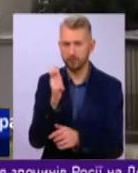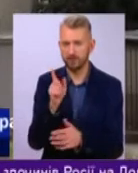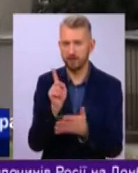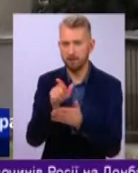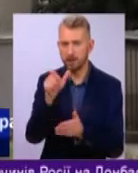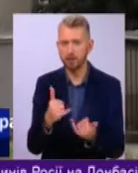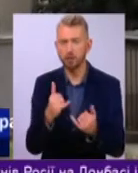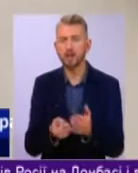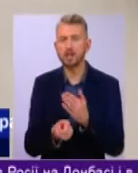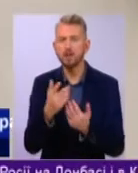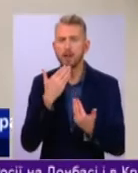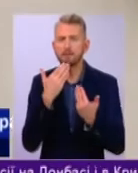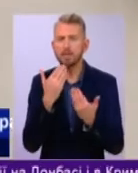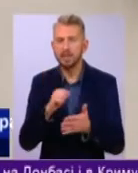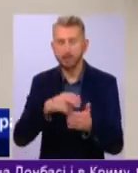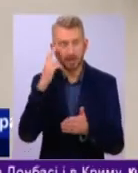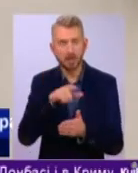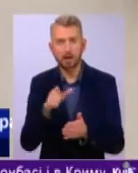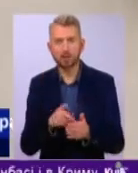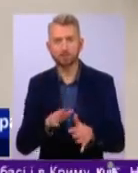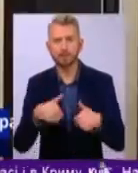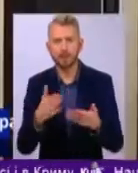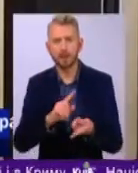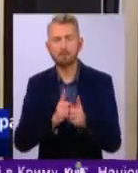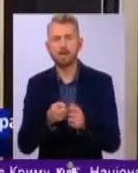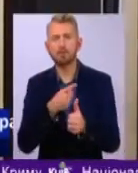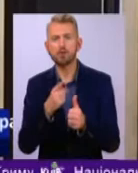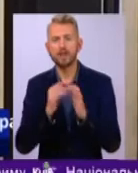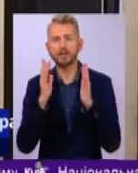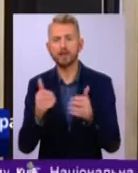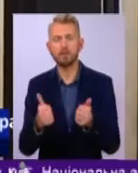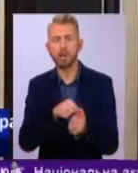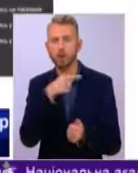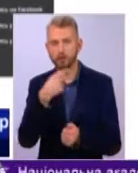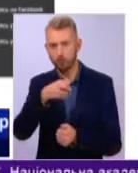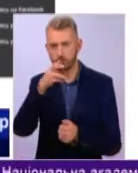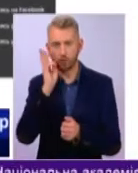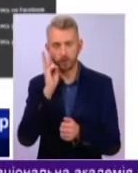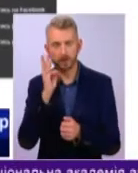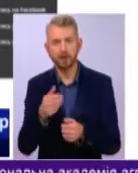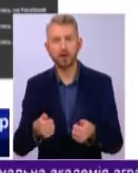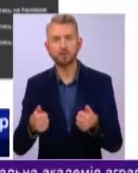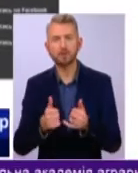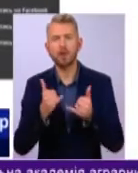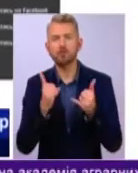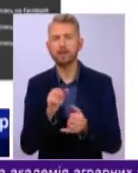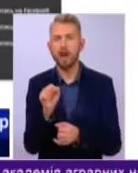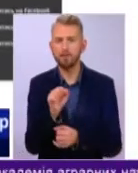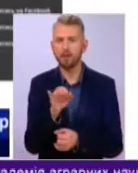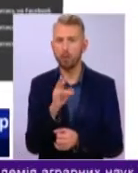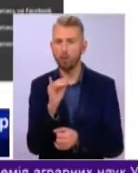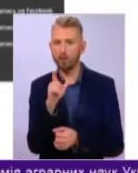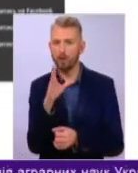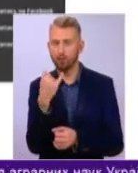з'явилася петиція від киян з ініціативою перейменувати сквер біля російського посольства на честь Аміни Окуєвої. Аби столична влада